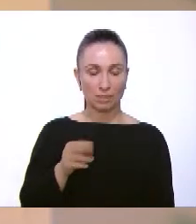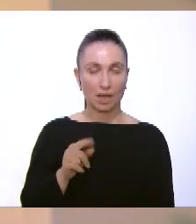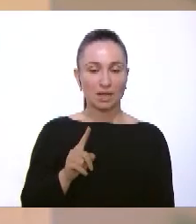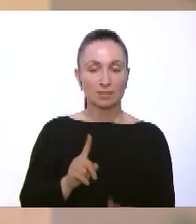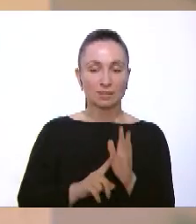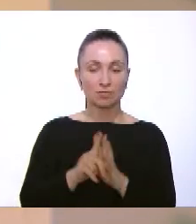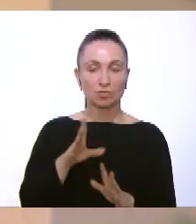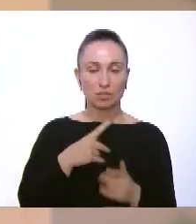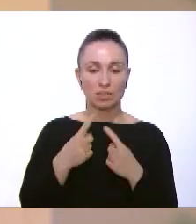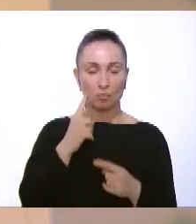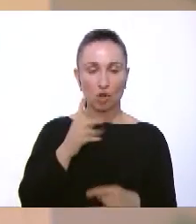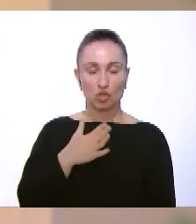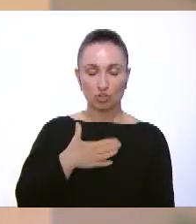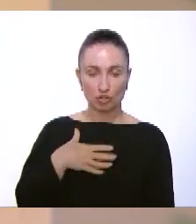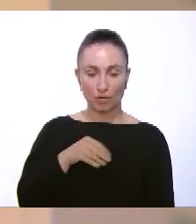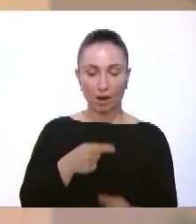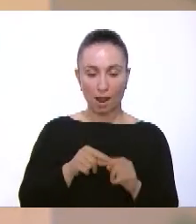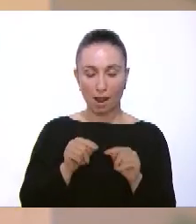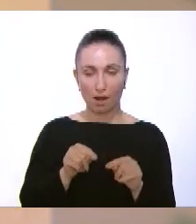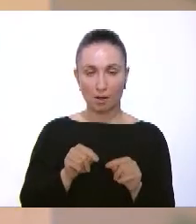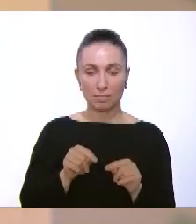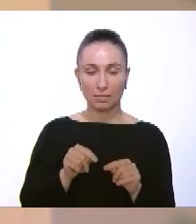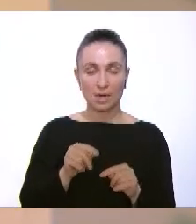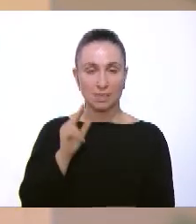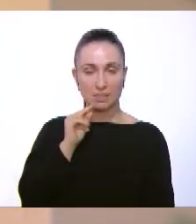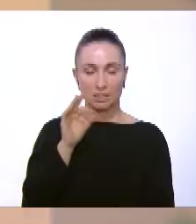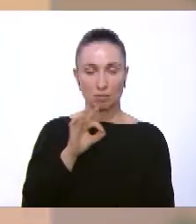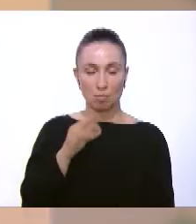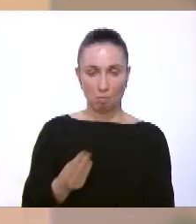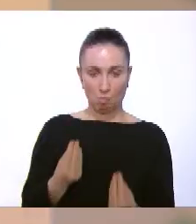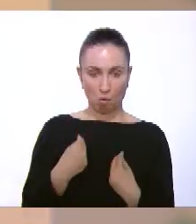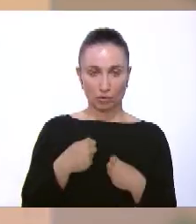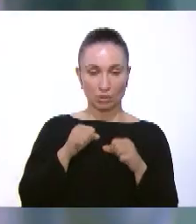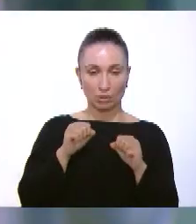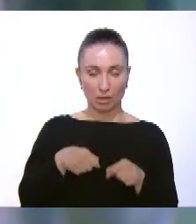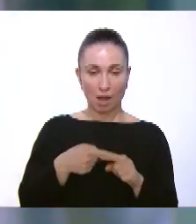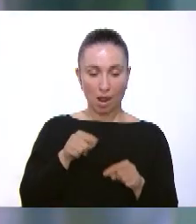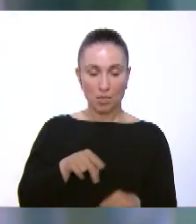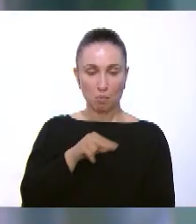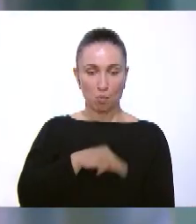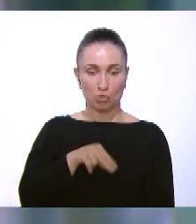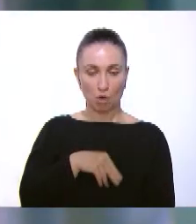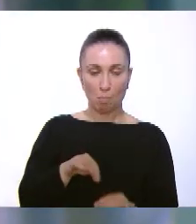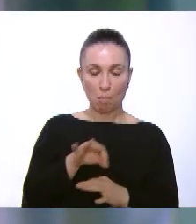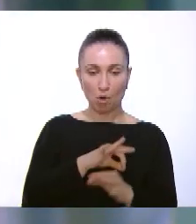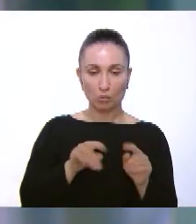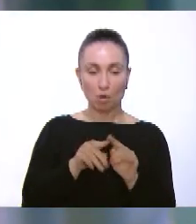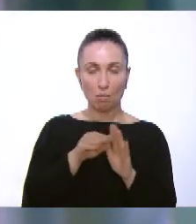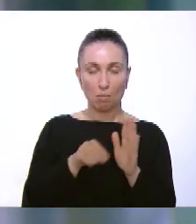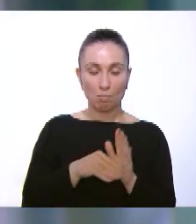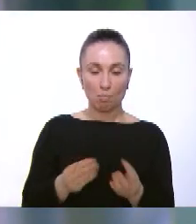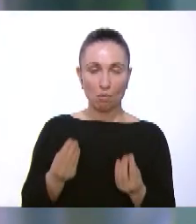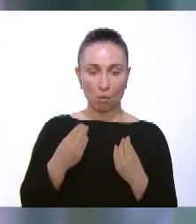რითაც დავიწყეთ საუბარი, რომ ჩვენ ამ ციფრებმა მოგცა შესაძლებლობა და ამ მუშაობამ პროექტის და პროგრამის